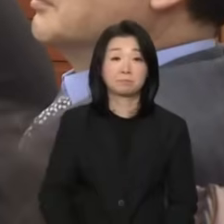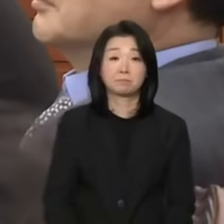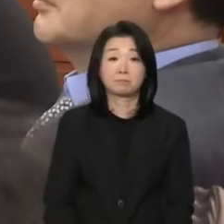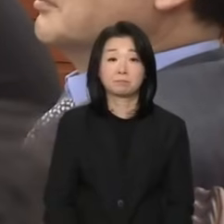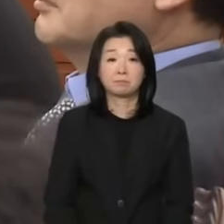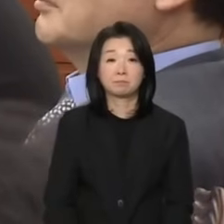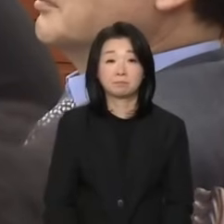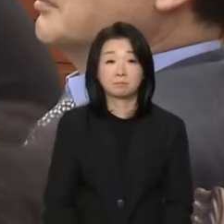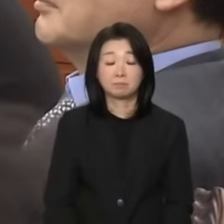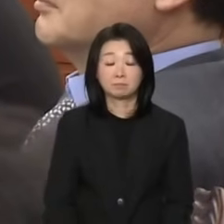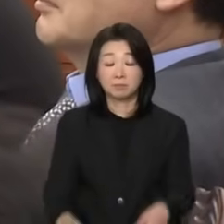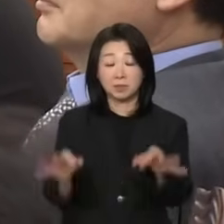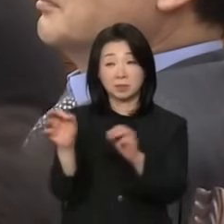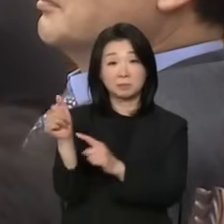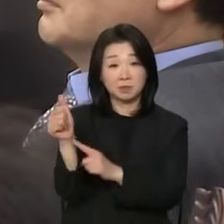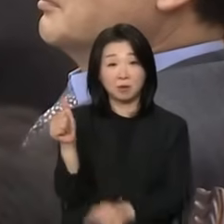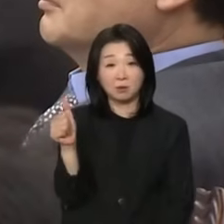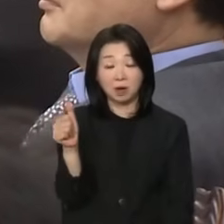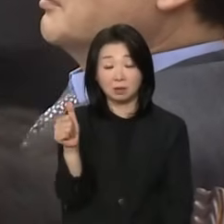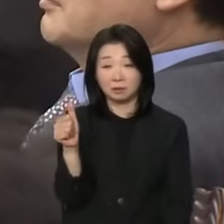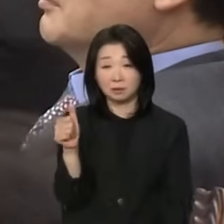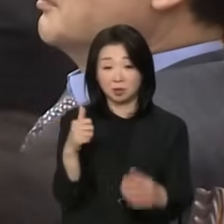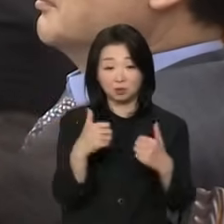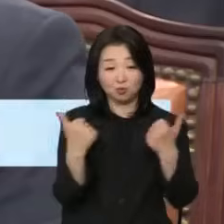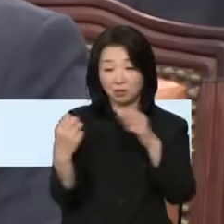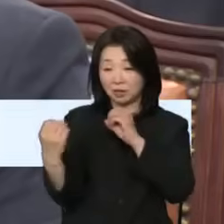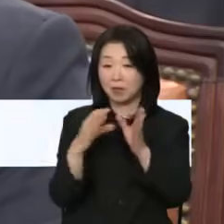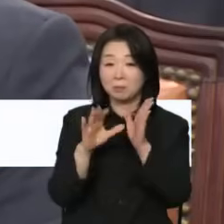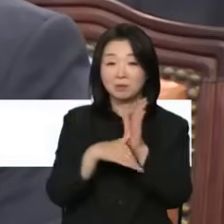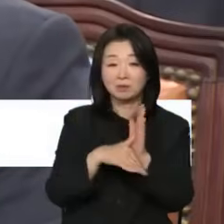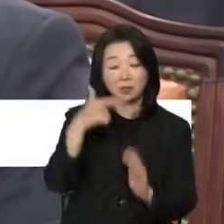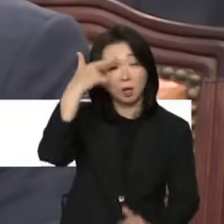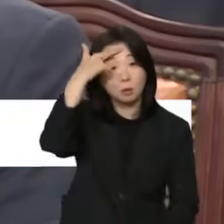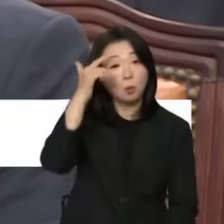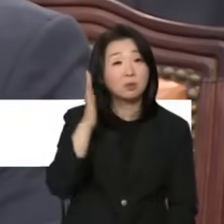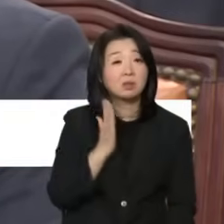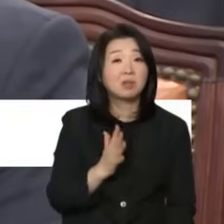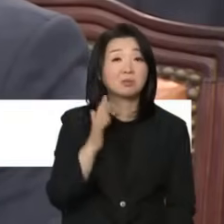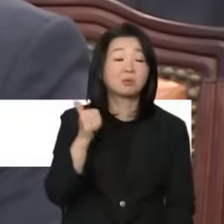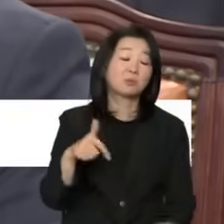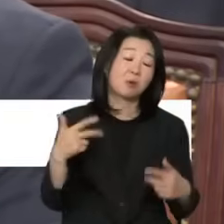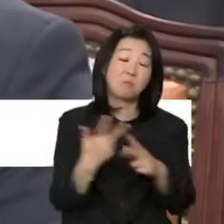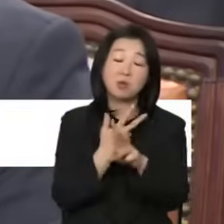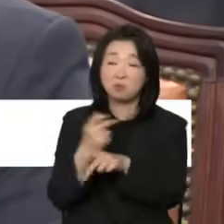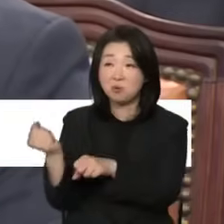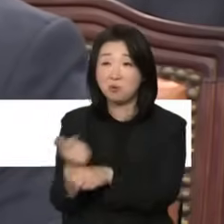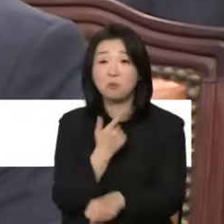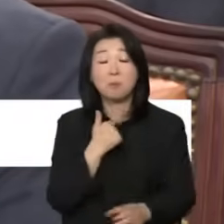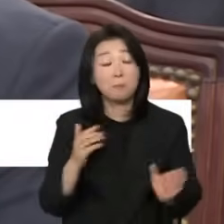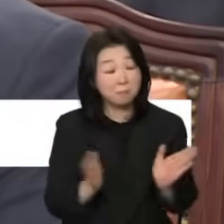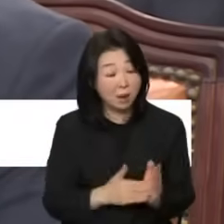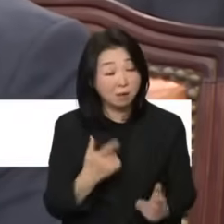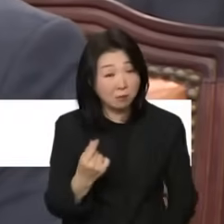이런 가운데 김 장관은 국회 답변 과정에서 노무현 대통령도 거의 매주 골프를 치지 않았냐고 말해